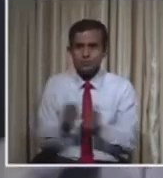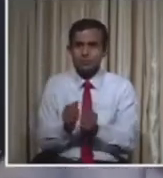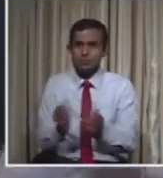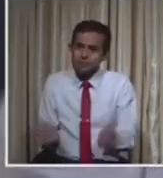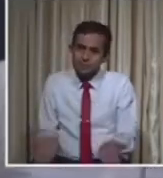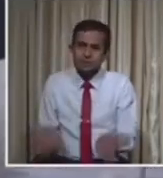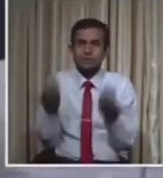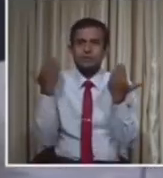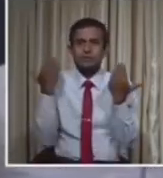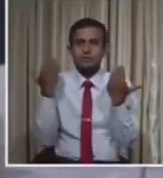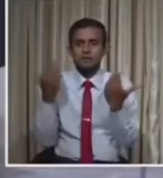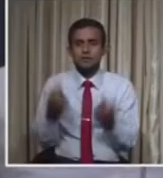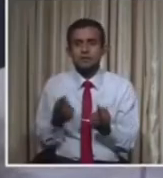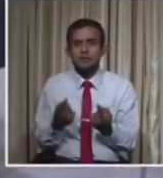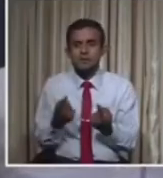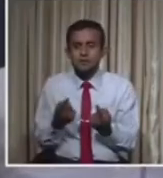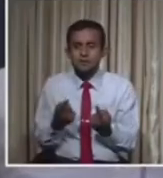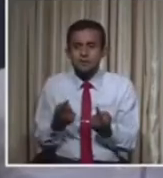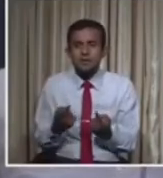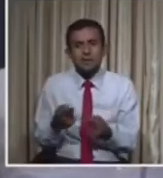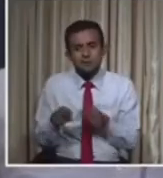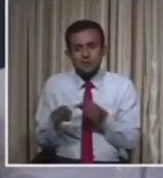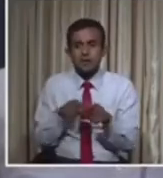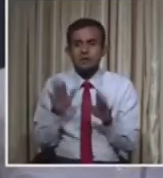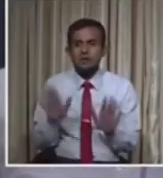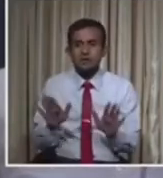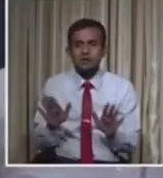ගෙනියන්න ඒකට අවශ්‍ය කරන එහෙම තමයි.